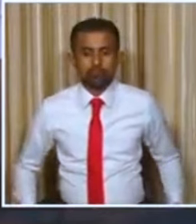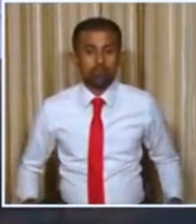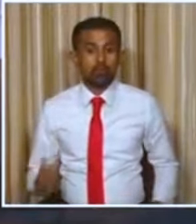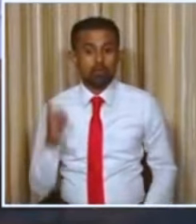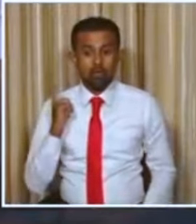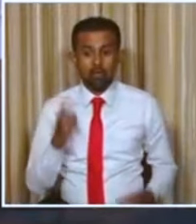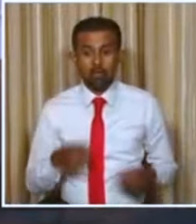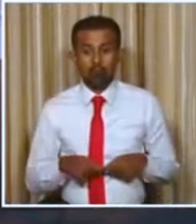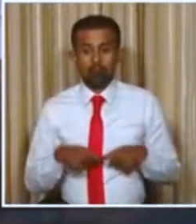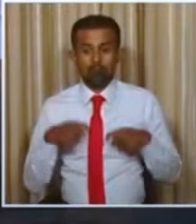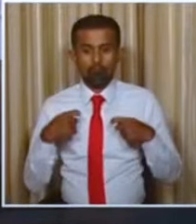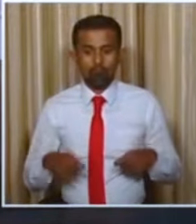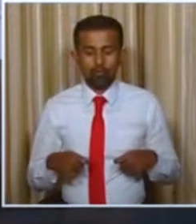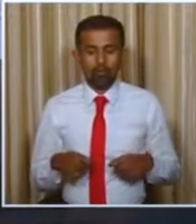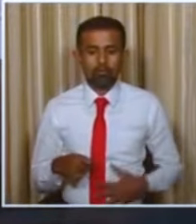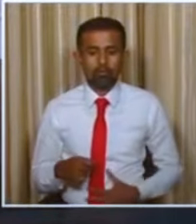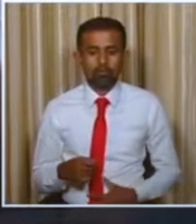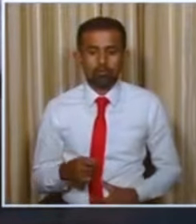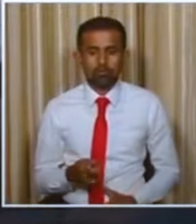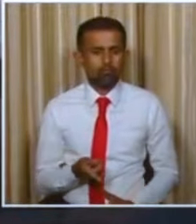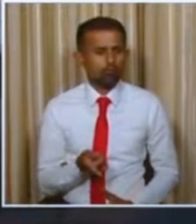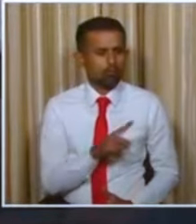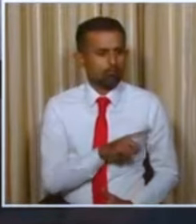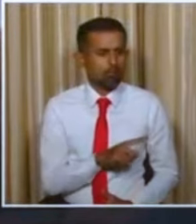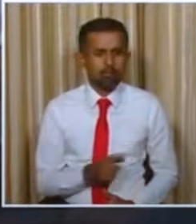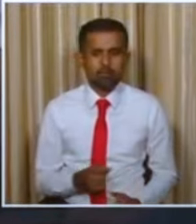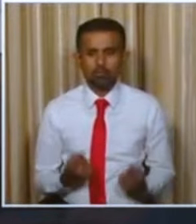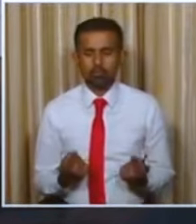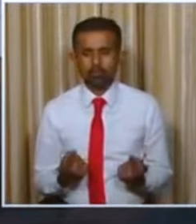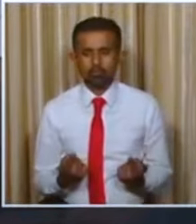அவர் நடத்தியிருந்தார். அந்த போராட்ட காலப்பகுதியிலே